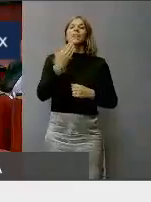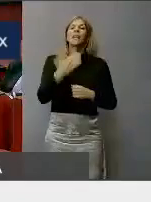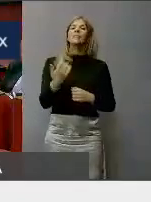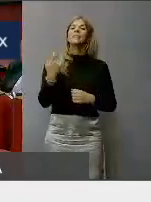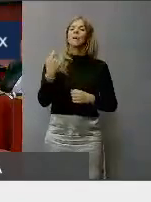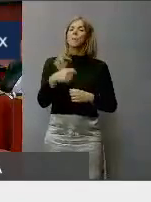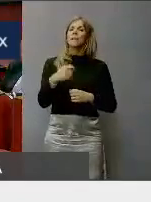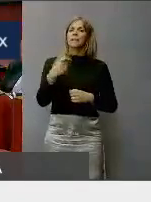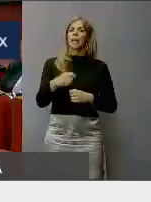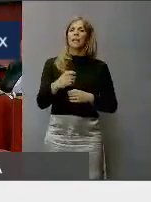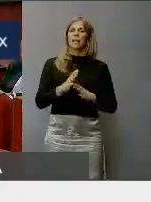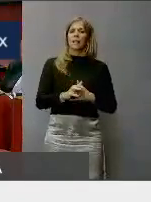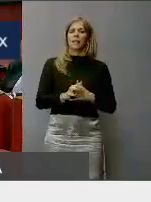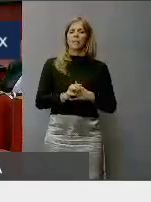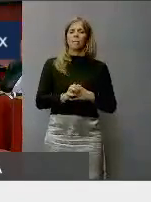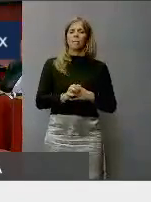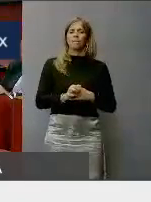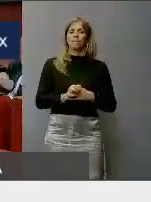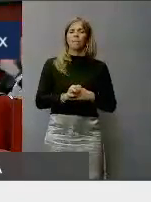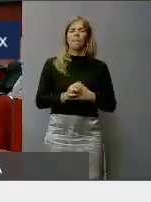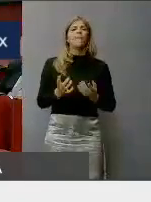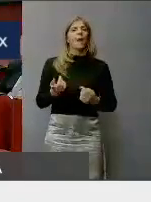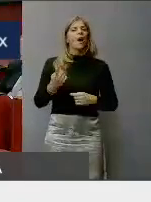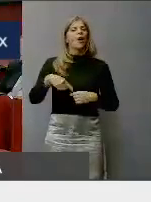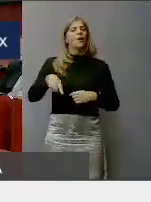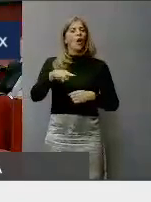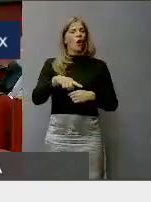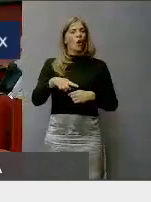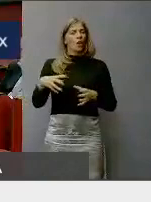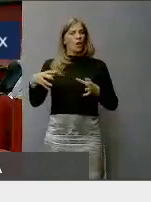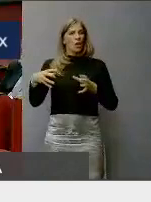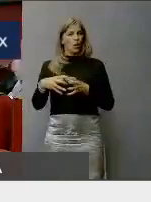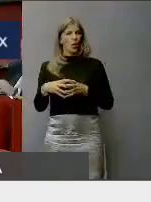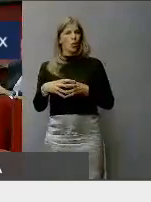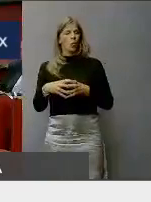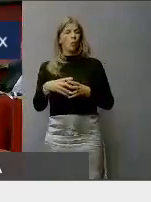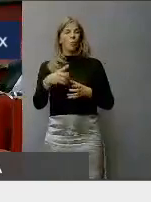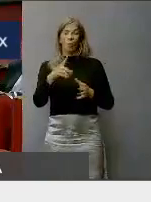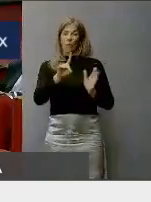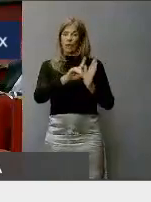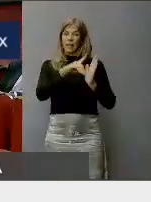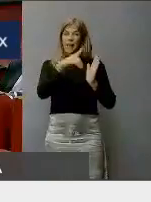cliente noi ci asterremo su questa delibera